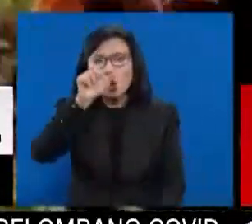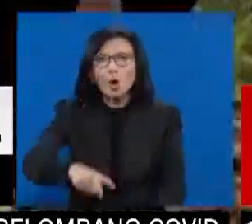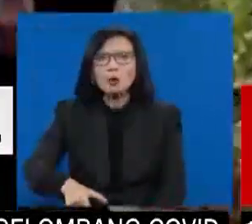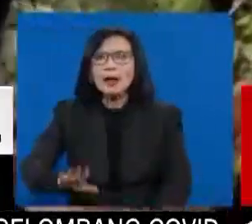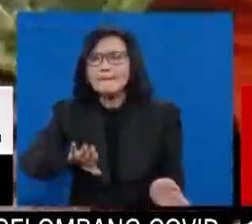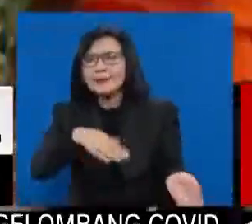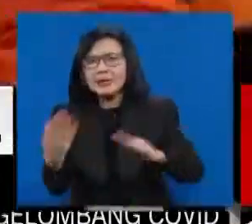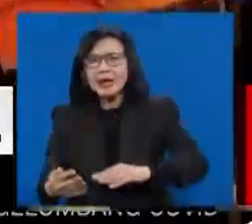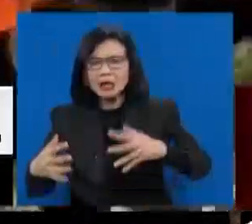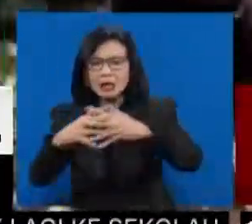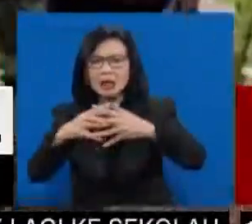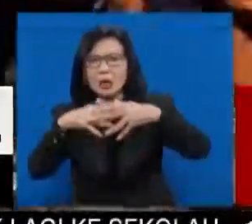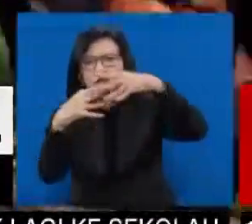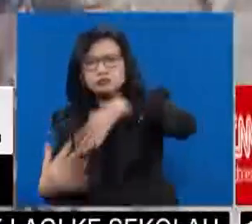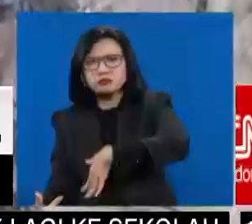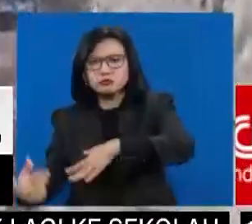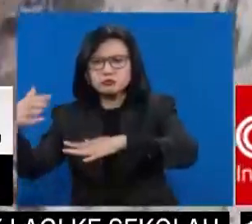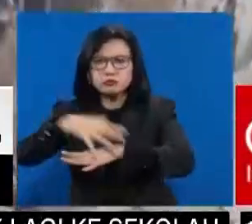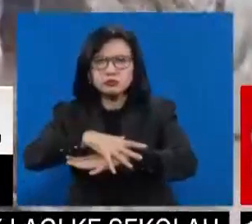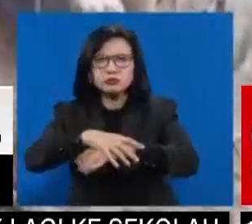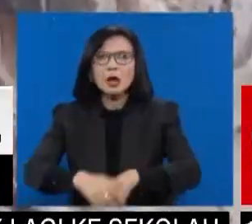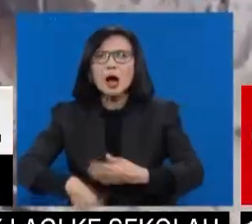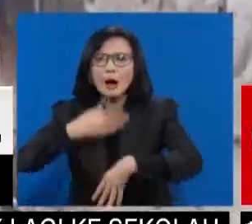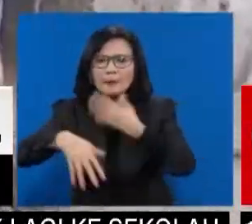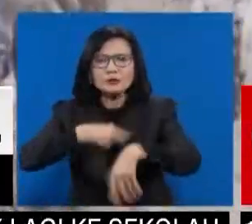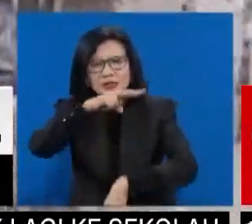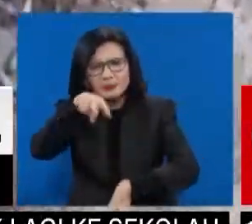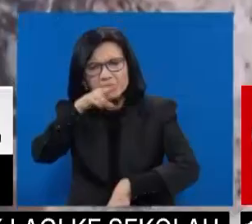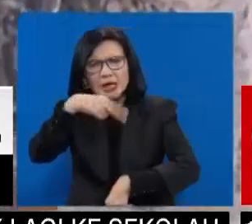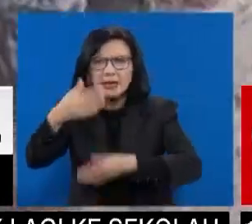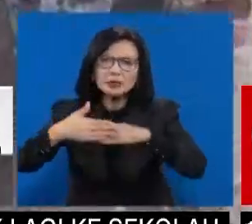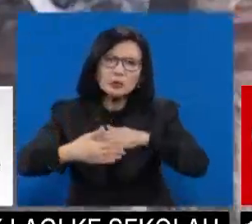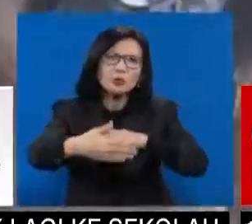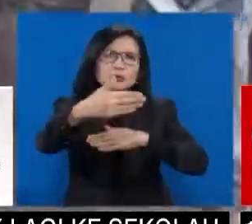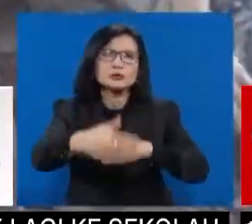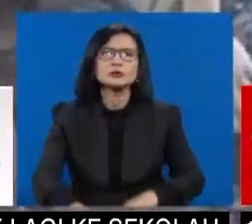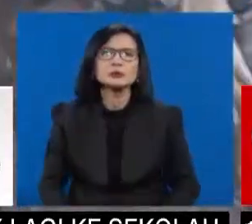tewas tertimbun dan proses pencarian korban masih terus dilakukan.